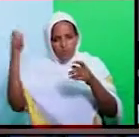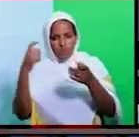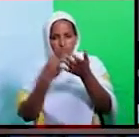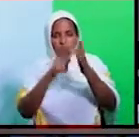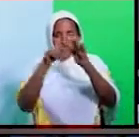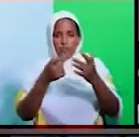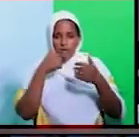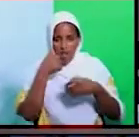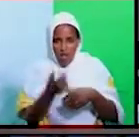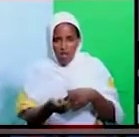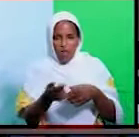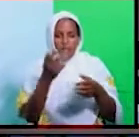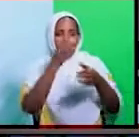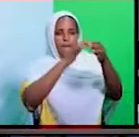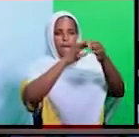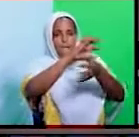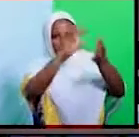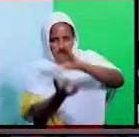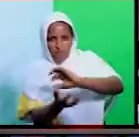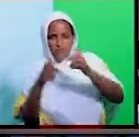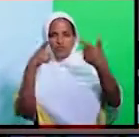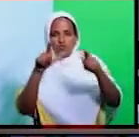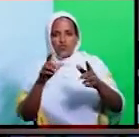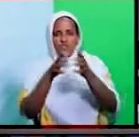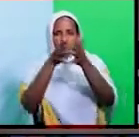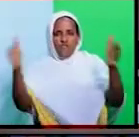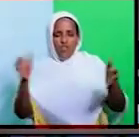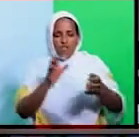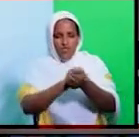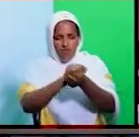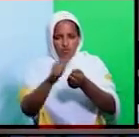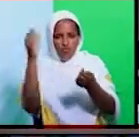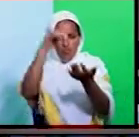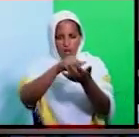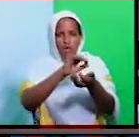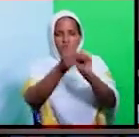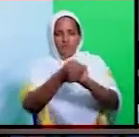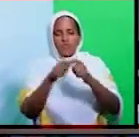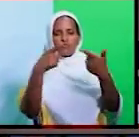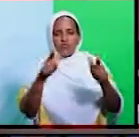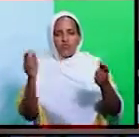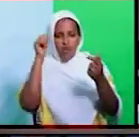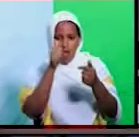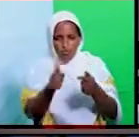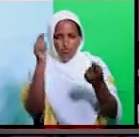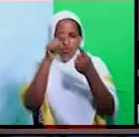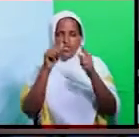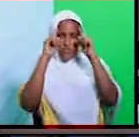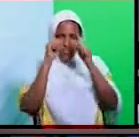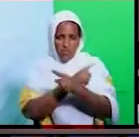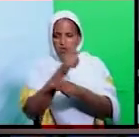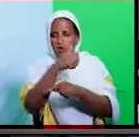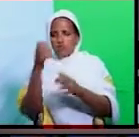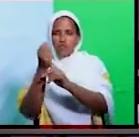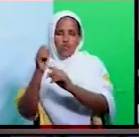መጽሐፍ በማንበባችን ብዙ ምስጢር በመመራመራችን የምንታበይ ከሆነ ምንም ትርጉም አይኖረው። የማይጠቅም እውቀት ነው፣ የመረጃ